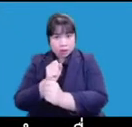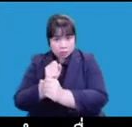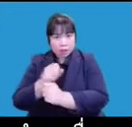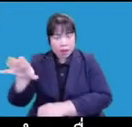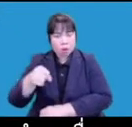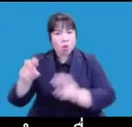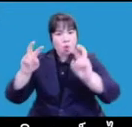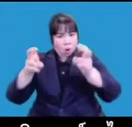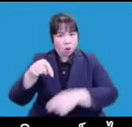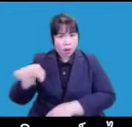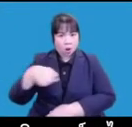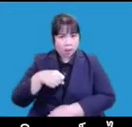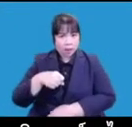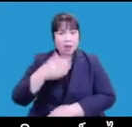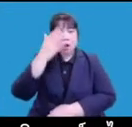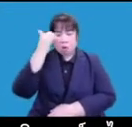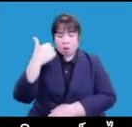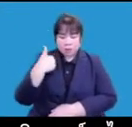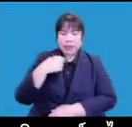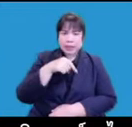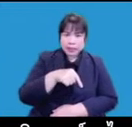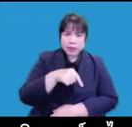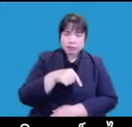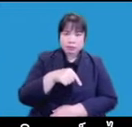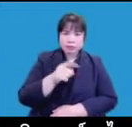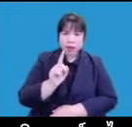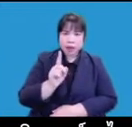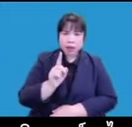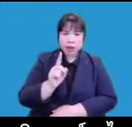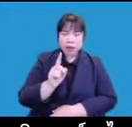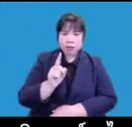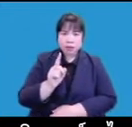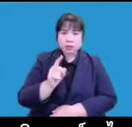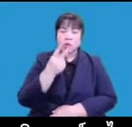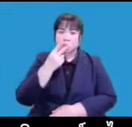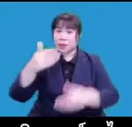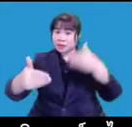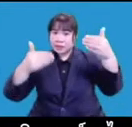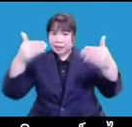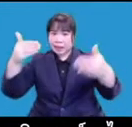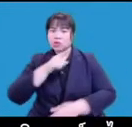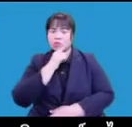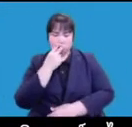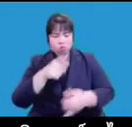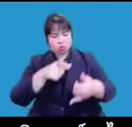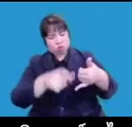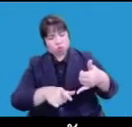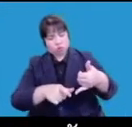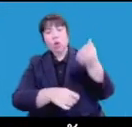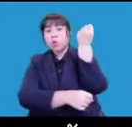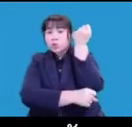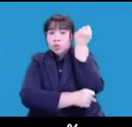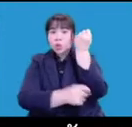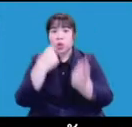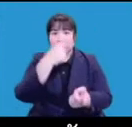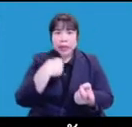ที่เอาศาสตร์และศิลป์เนี่ยมาเจอกันที่เอาความเชิงวิชาการในการมองว่าใครคนจนเนี่ยมาดูกันแล้วสาม